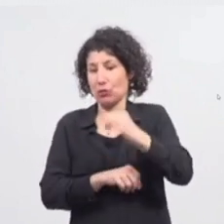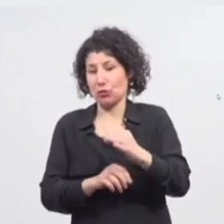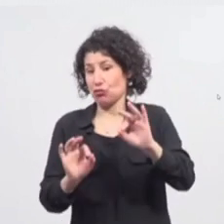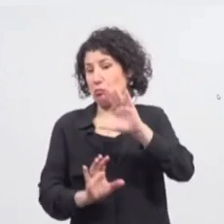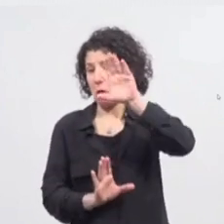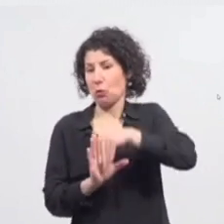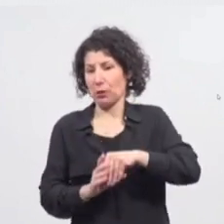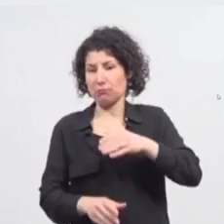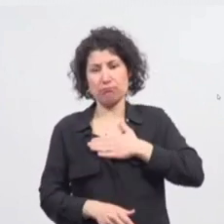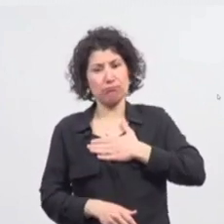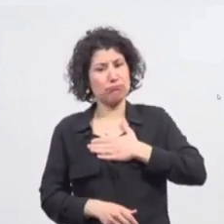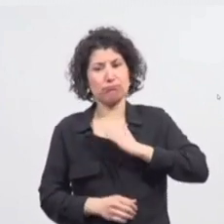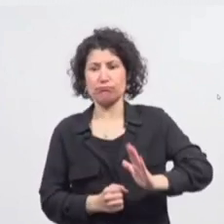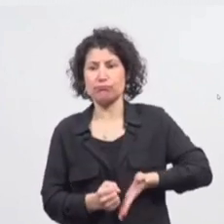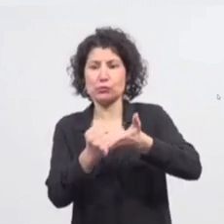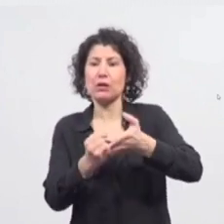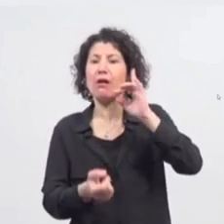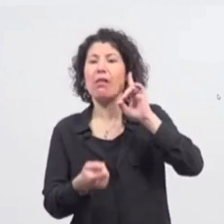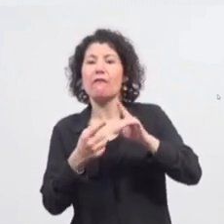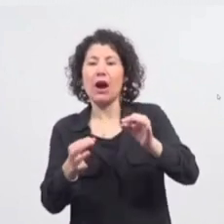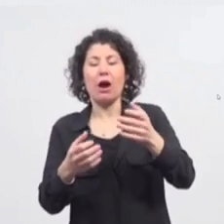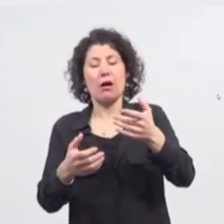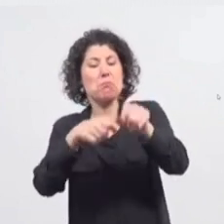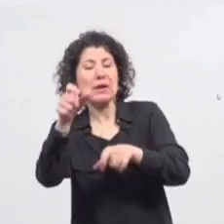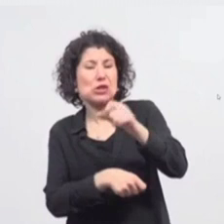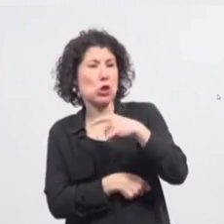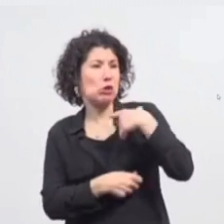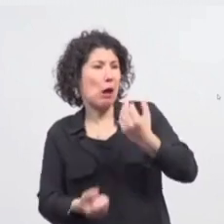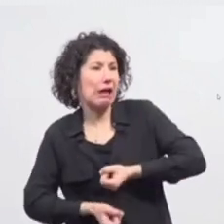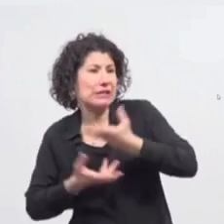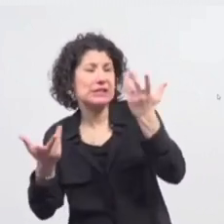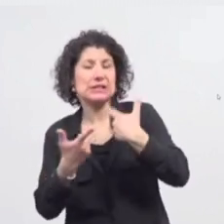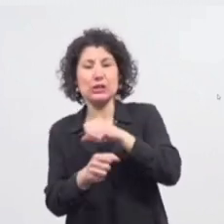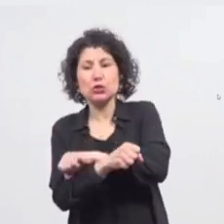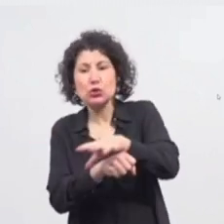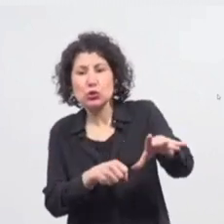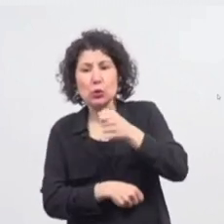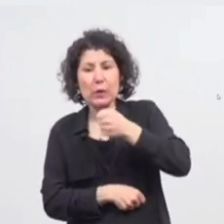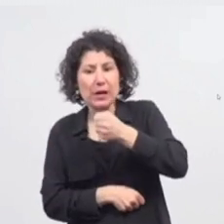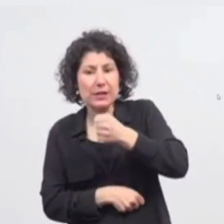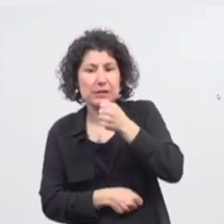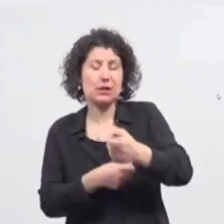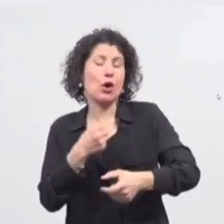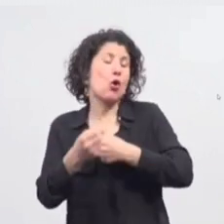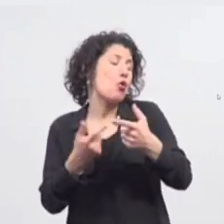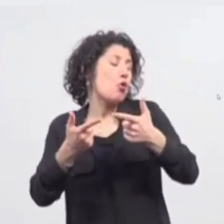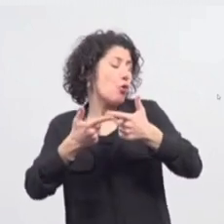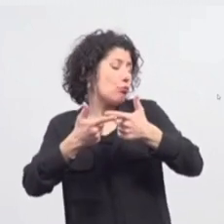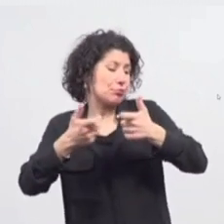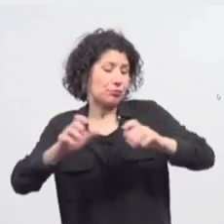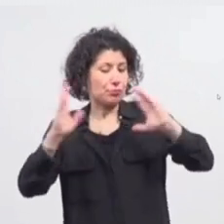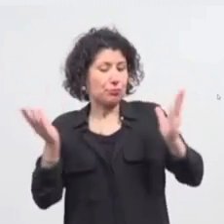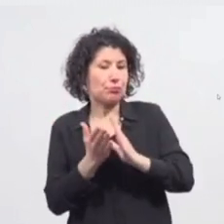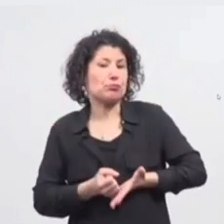soutien aux professionnels de la culture, aux artistes, aux journalistes, ainsi que notre engagement sans faille en faveur des valeurs